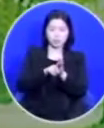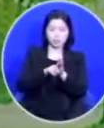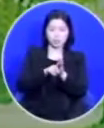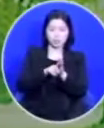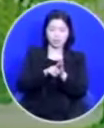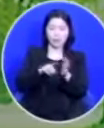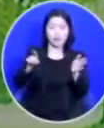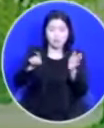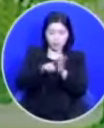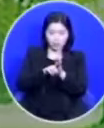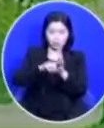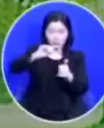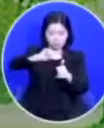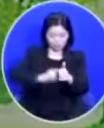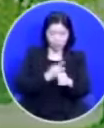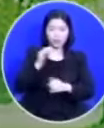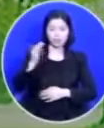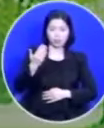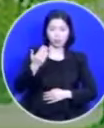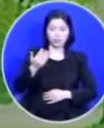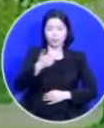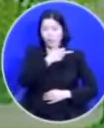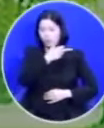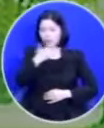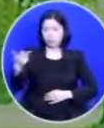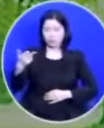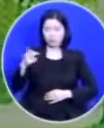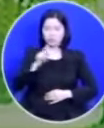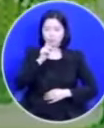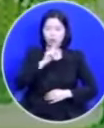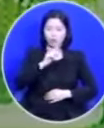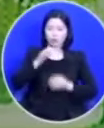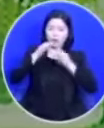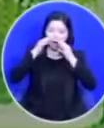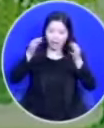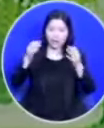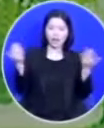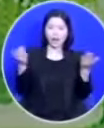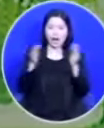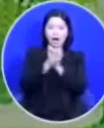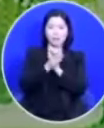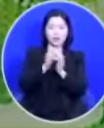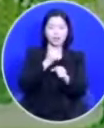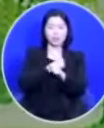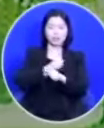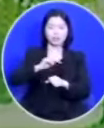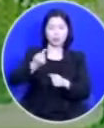하는 거거든요 큰 소리로 아멘 한다고 그게 믿어지는 것은 아니거든요